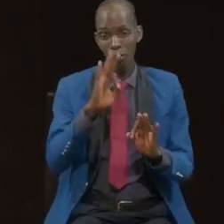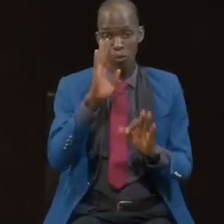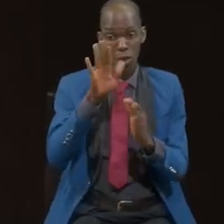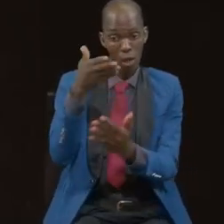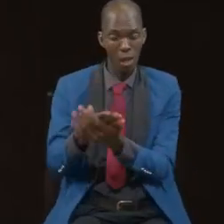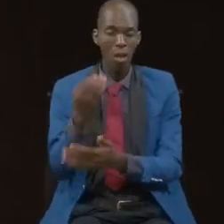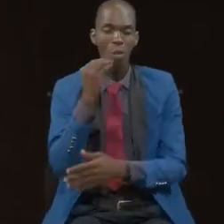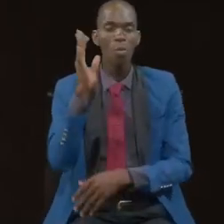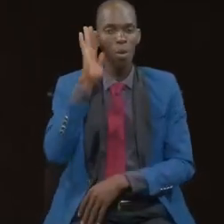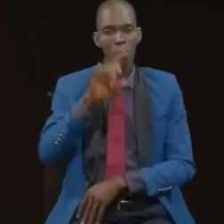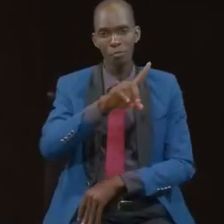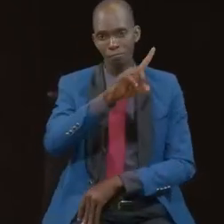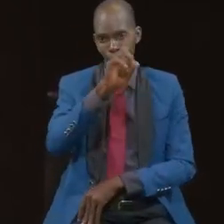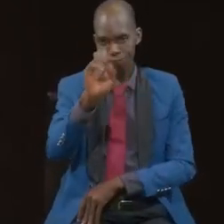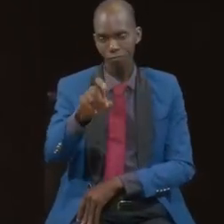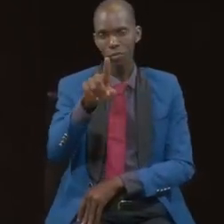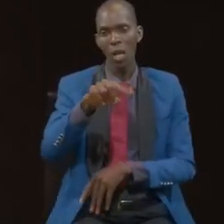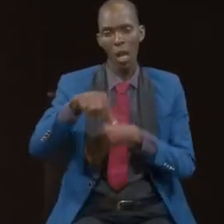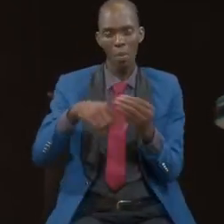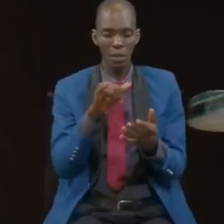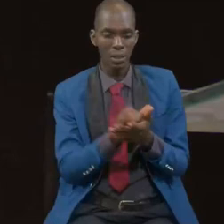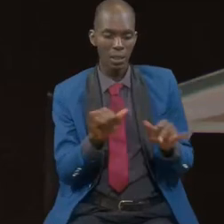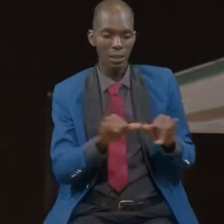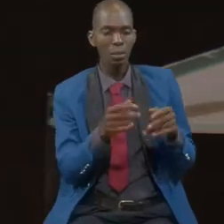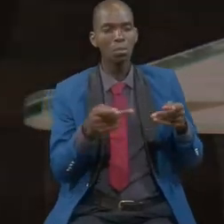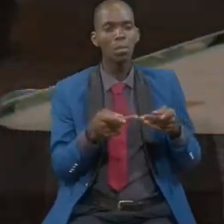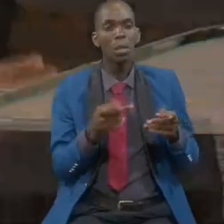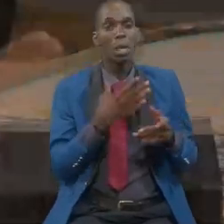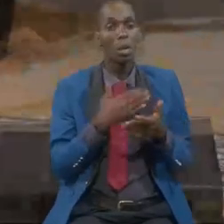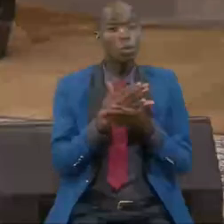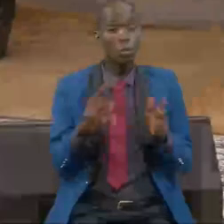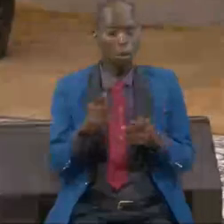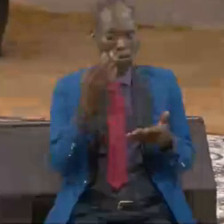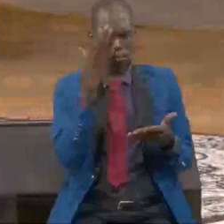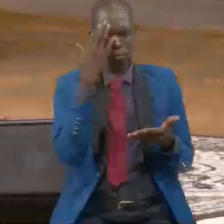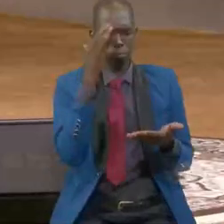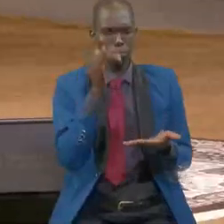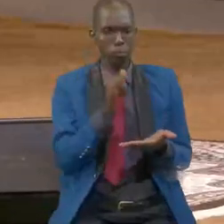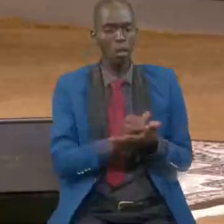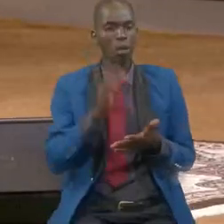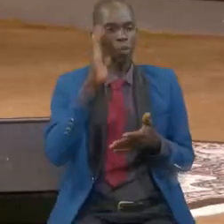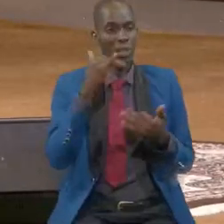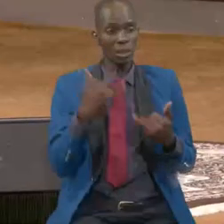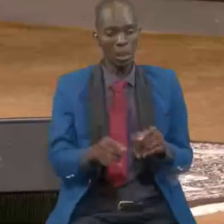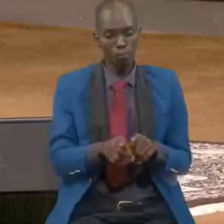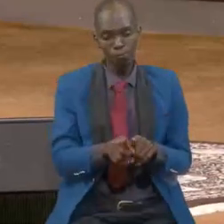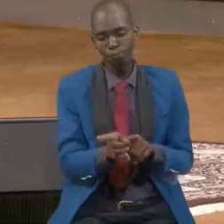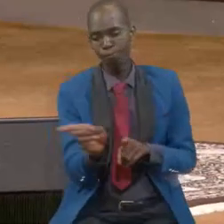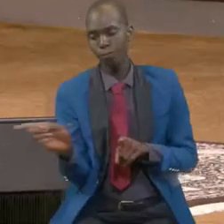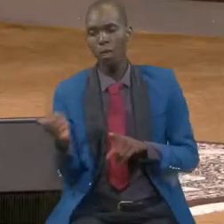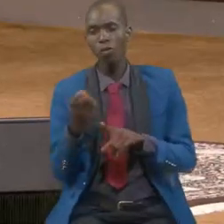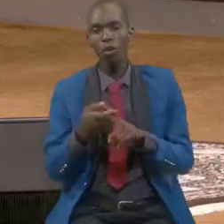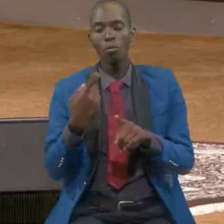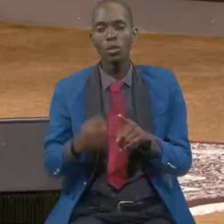je vais lui poser la question, et il y a des gens, et ils vont dévier de l'interprétation